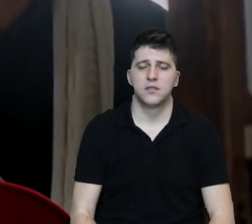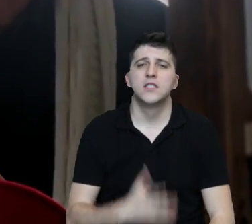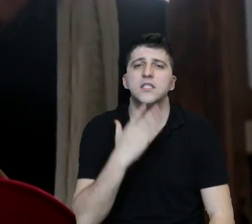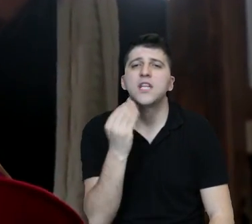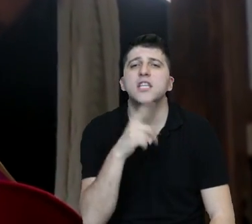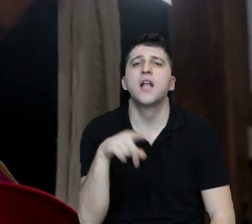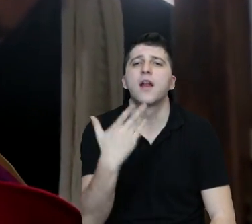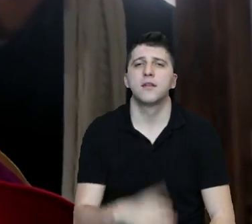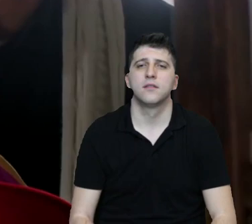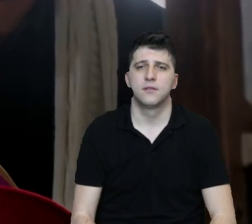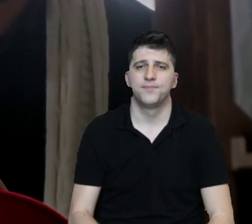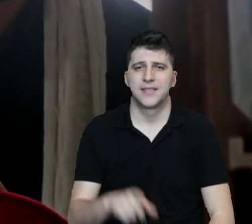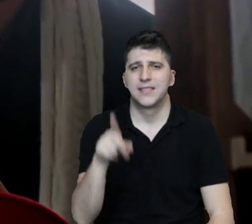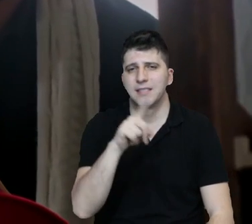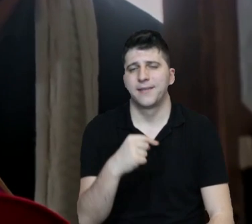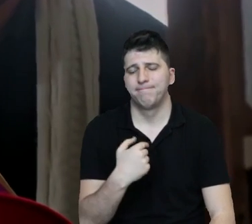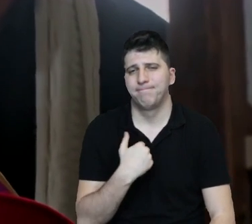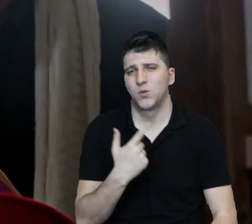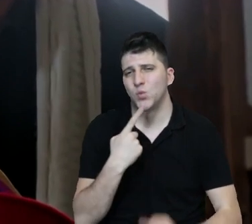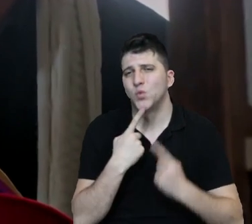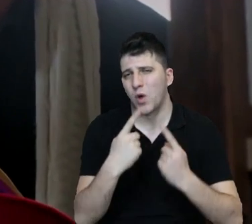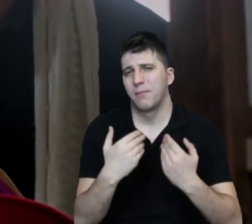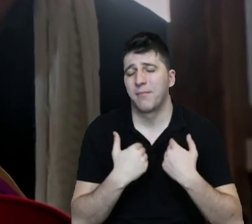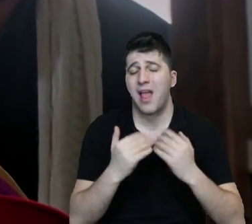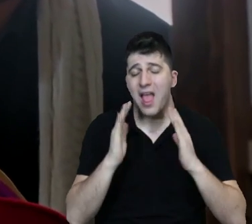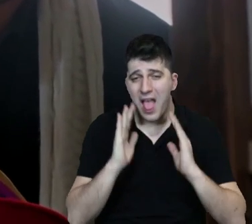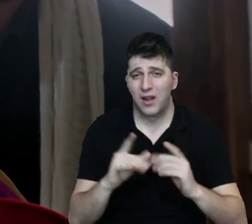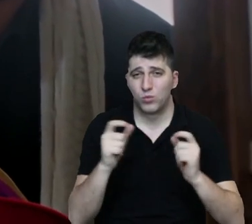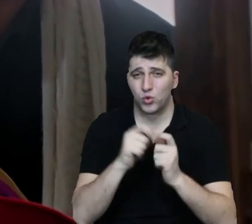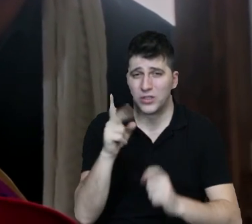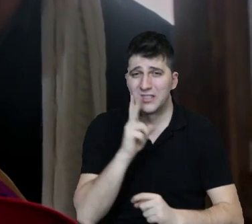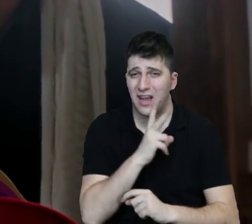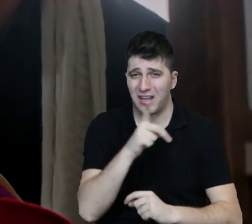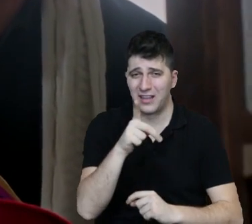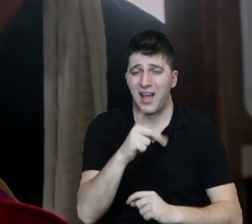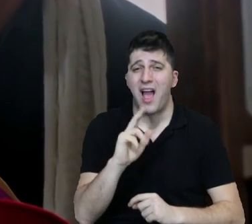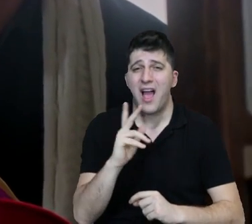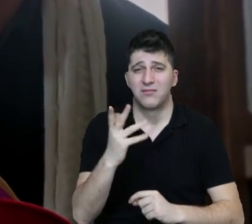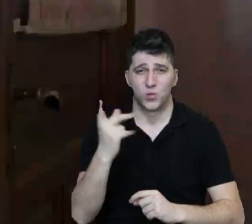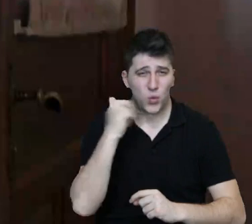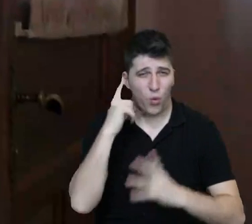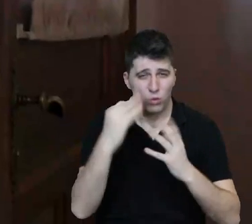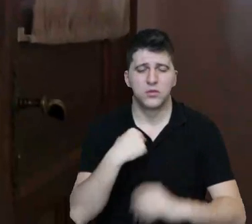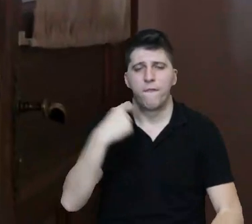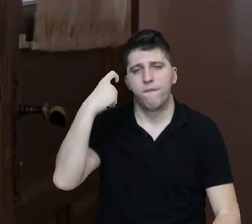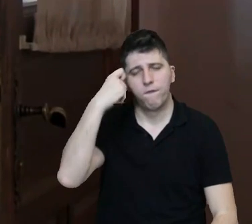Gençler, size vasiyetimdir. Eğer Burcu yengeniz artist olursa beni çekip vurun lan.